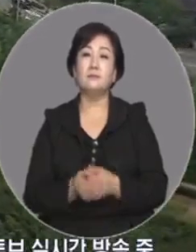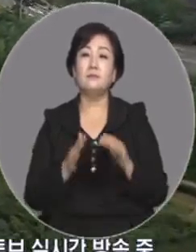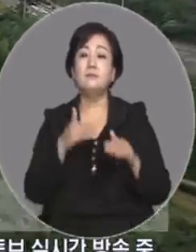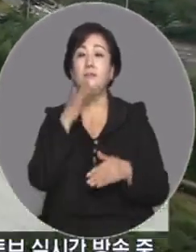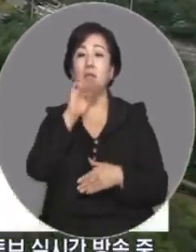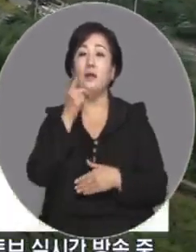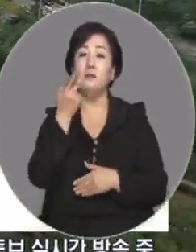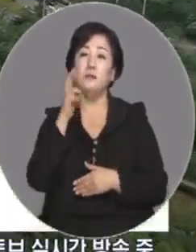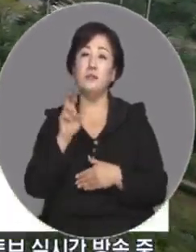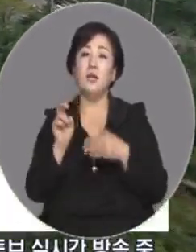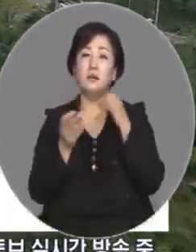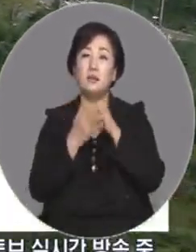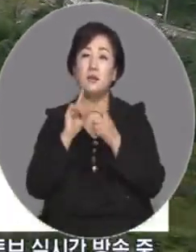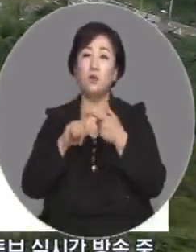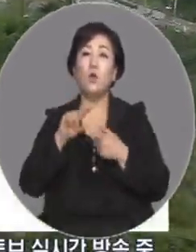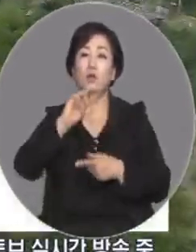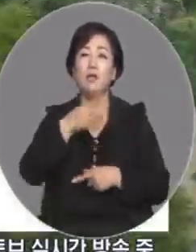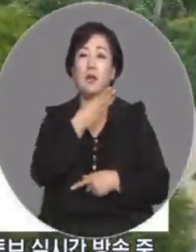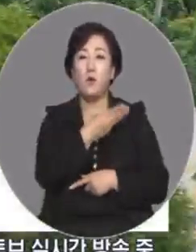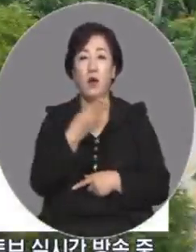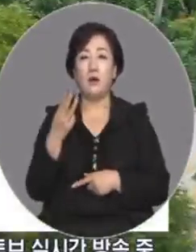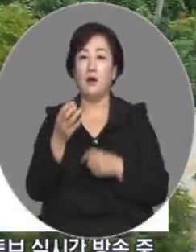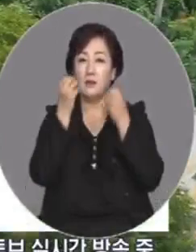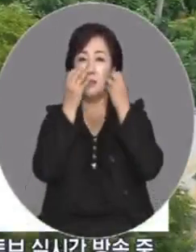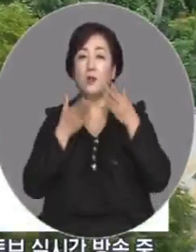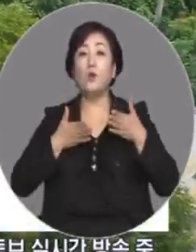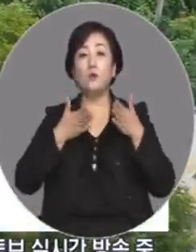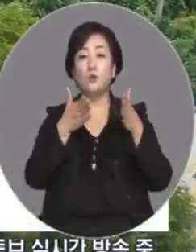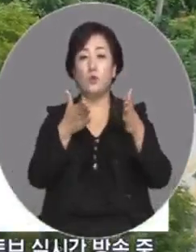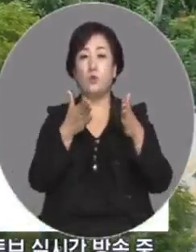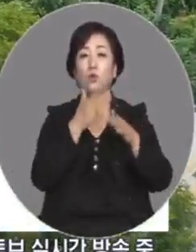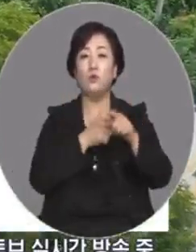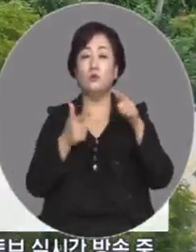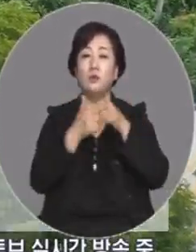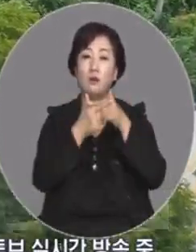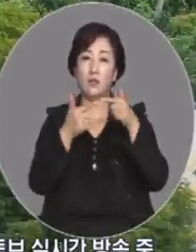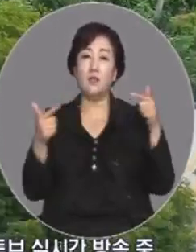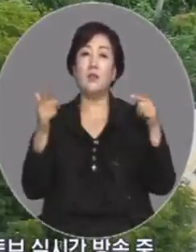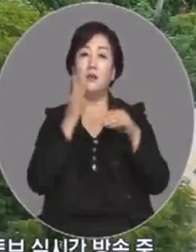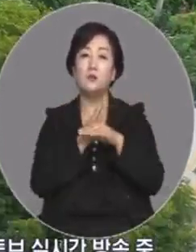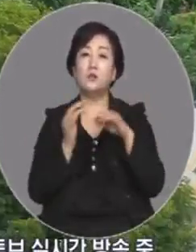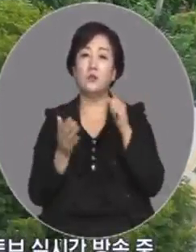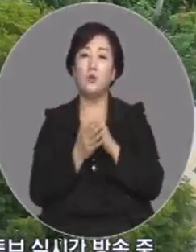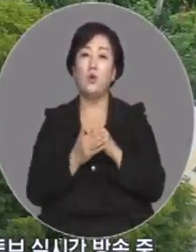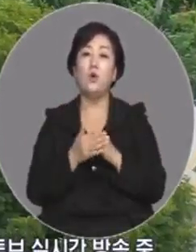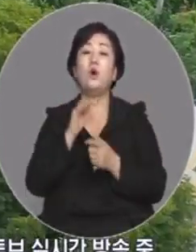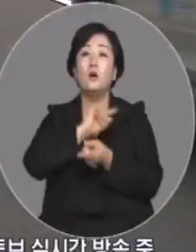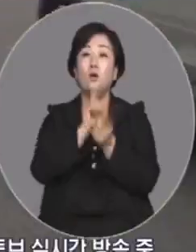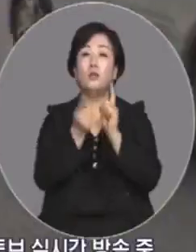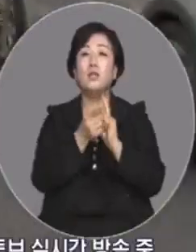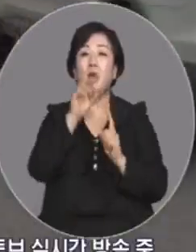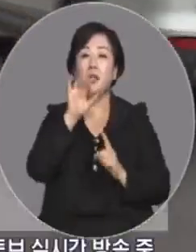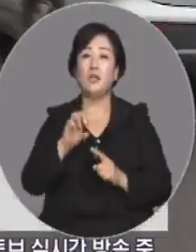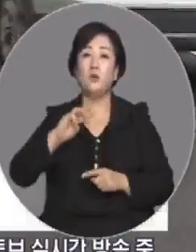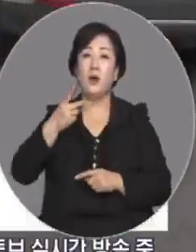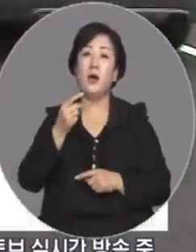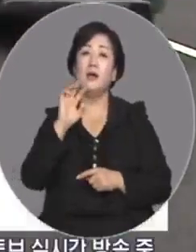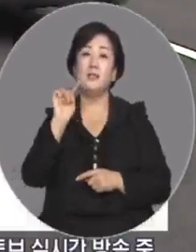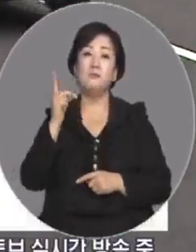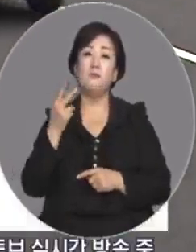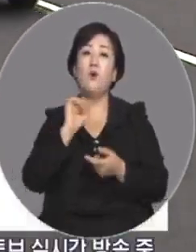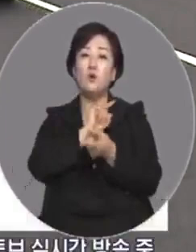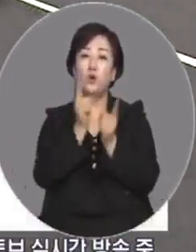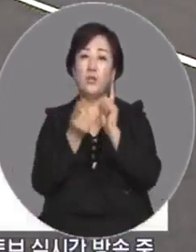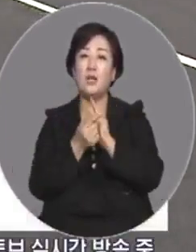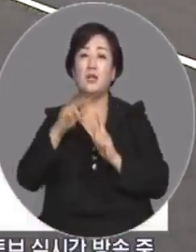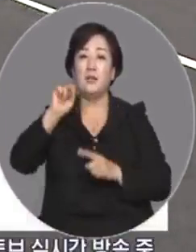남산을 관통해 태화강을 가로지른 새로운 도로가 길게 뻗었습니다. 태화 로터리와 태화교, 신봉 로터리와